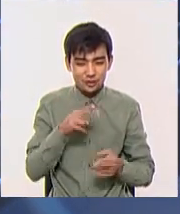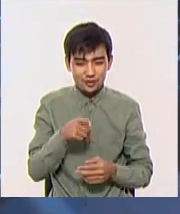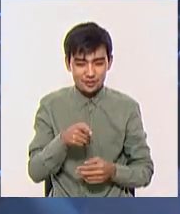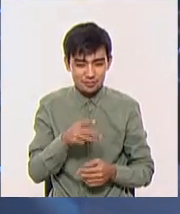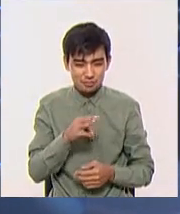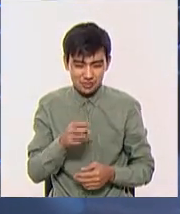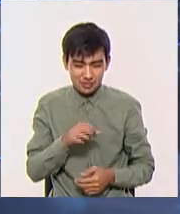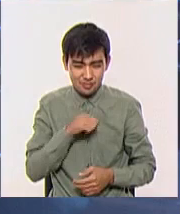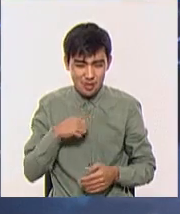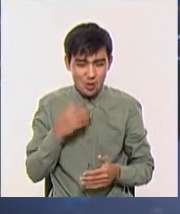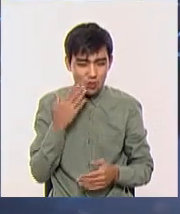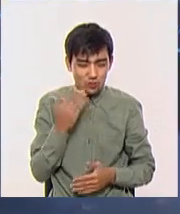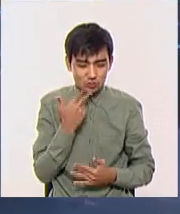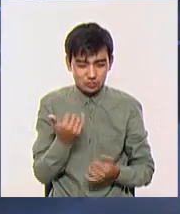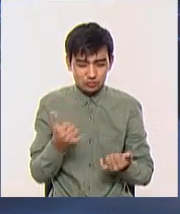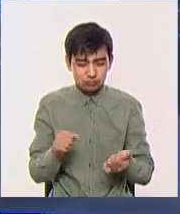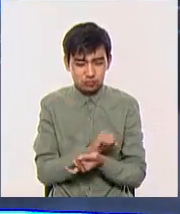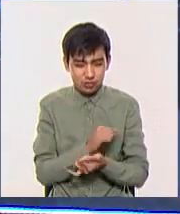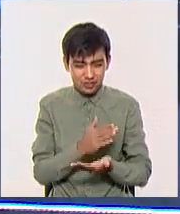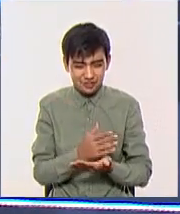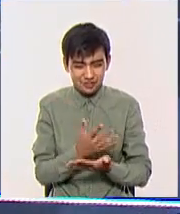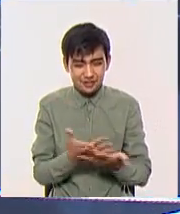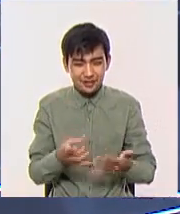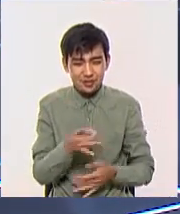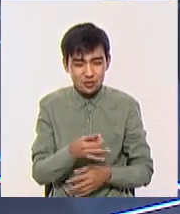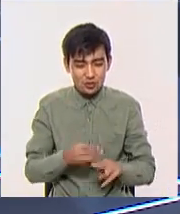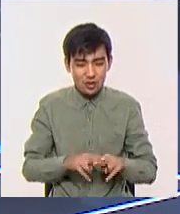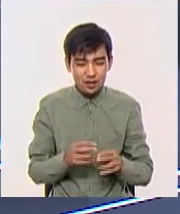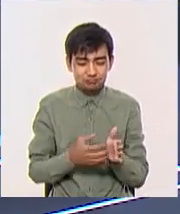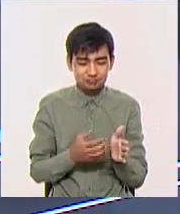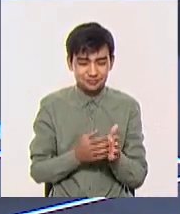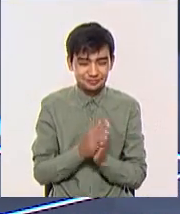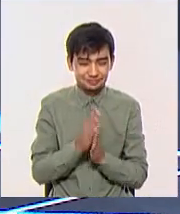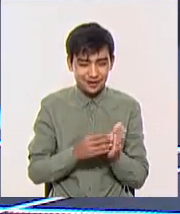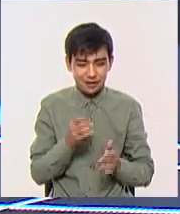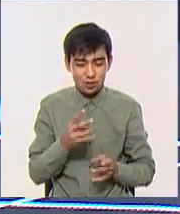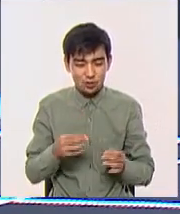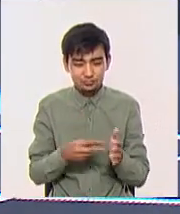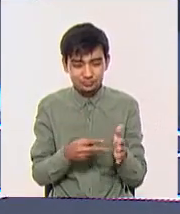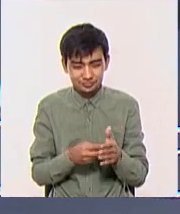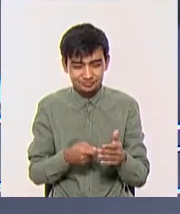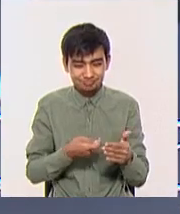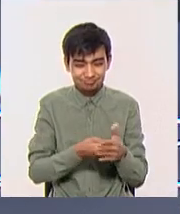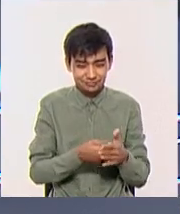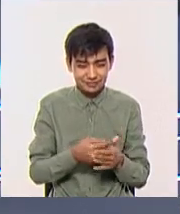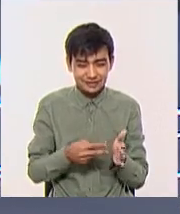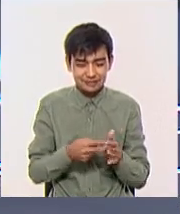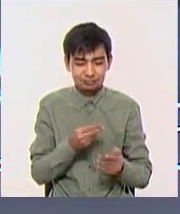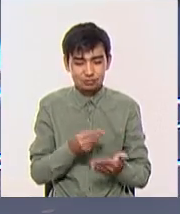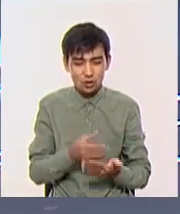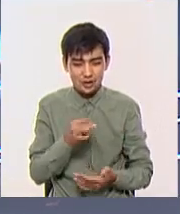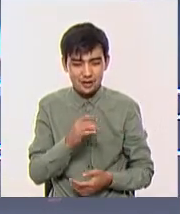из легких. Из-за засухи в некоторых регионах не хватает сена, а цены на корма растут. Сегодня глава Минсельхоза